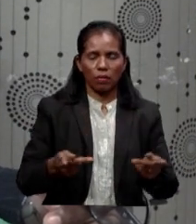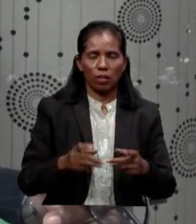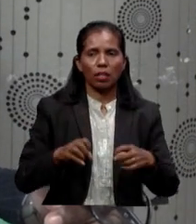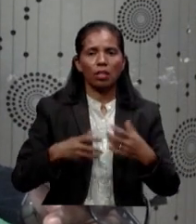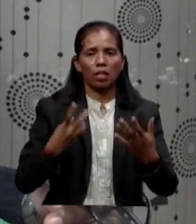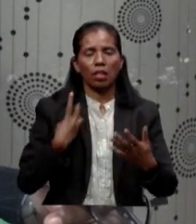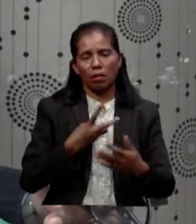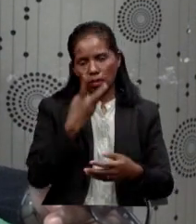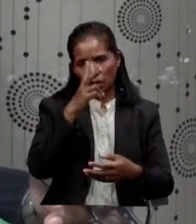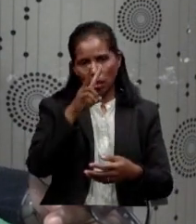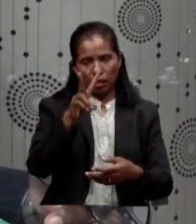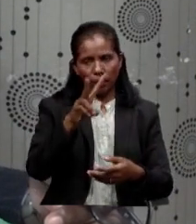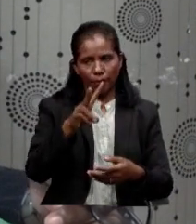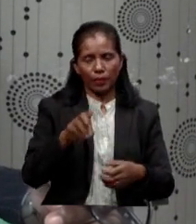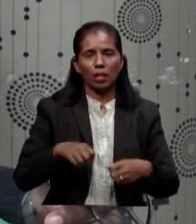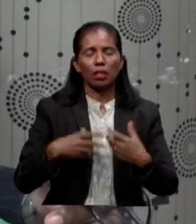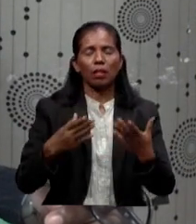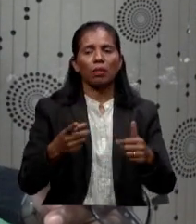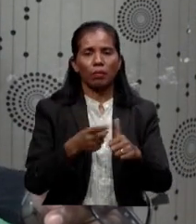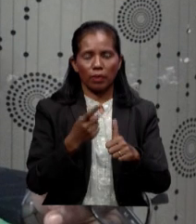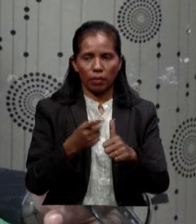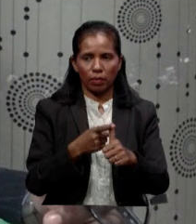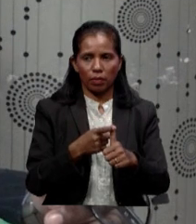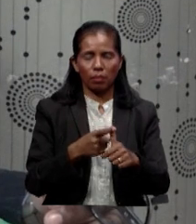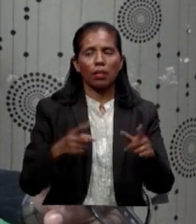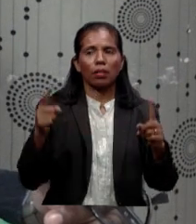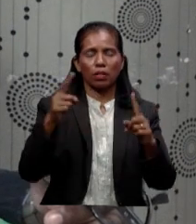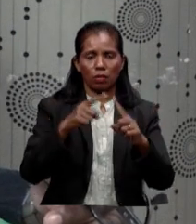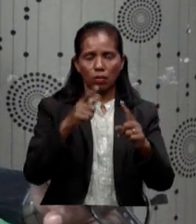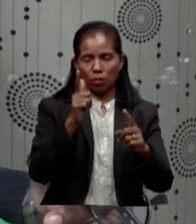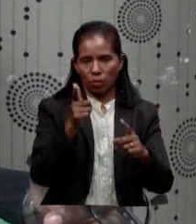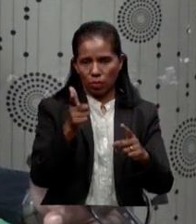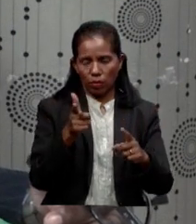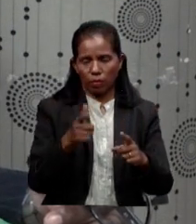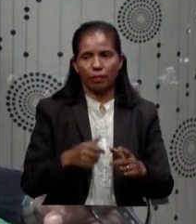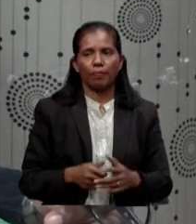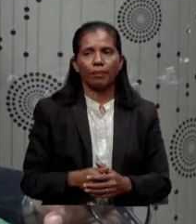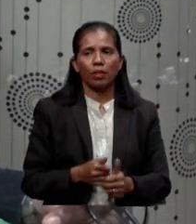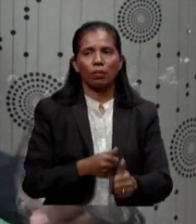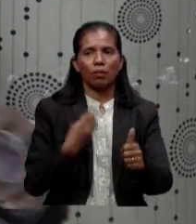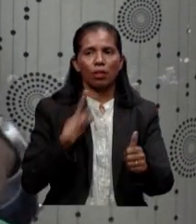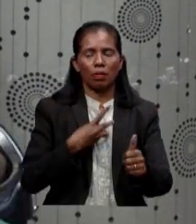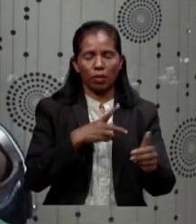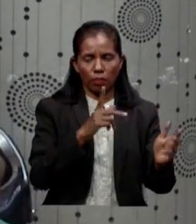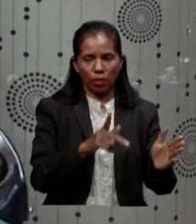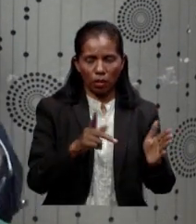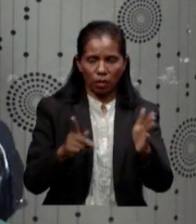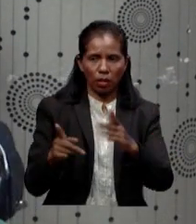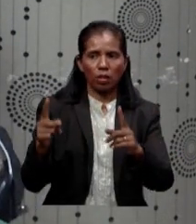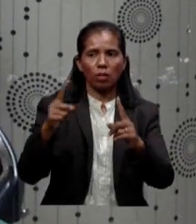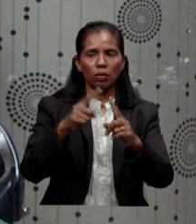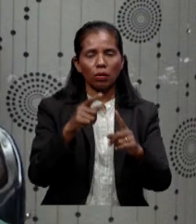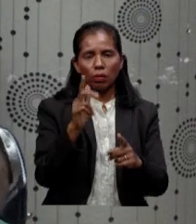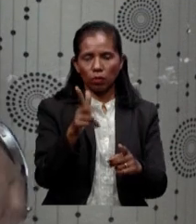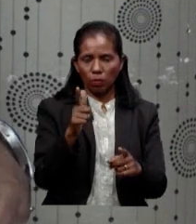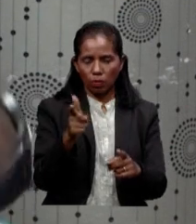sihare hira makuluk mesa bele to ruanulu tuira ami plan ne to ruanulu ba uluk